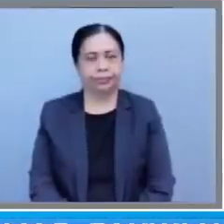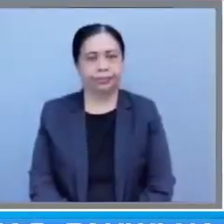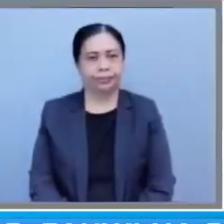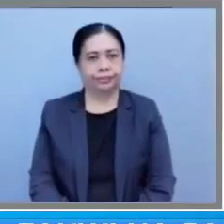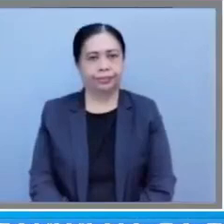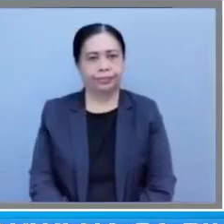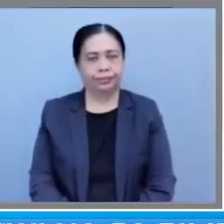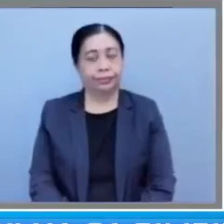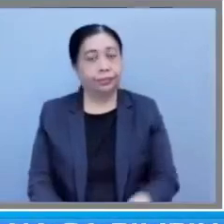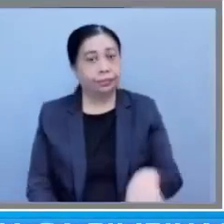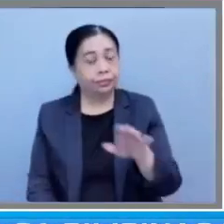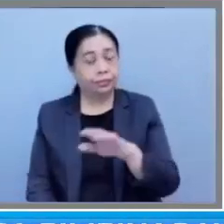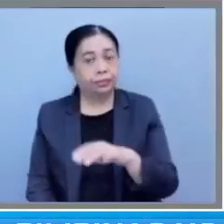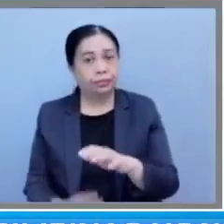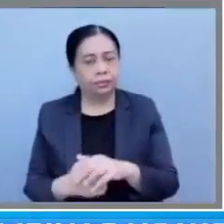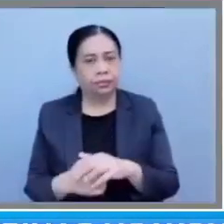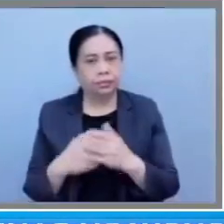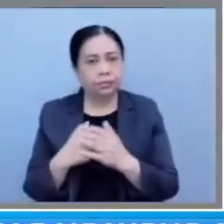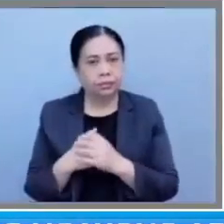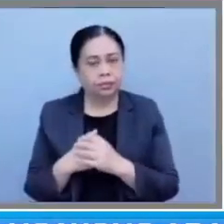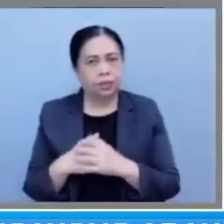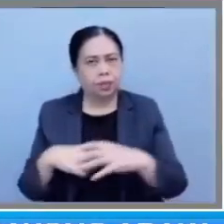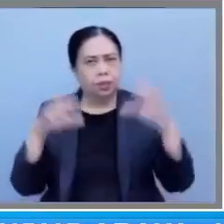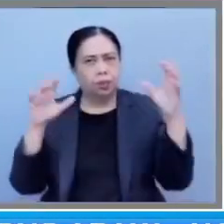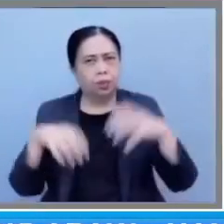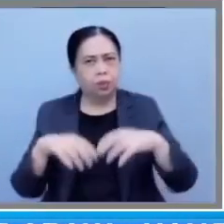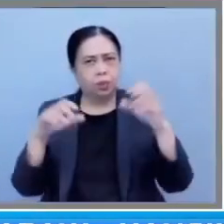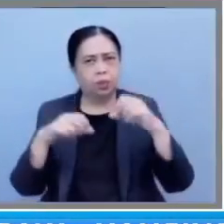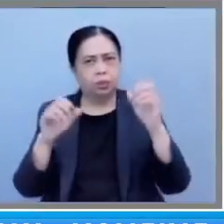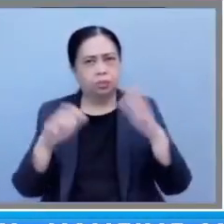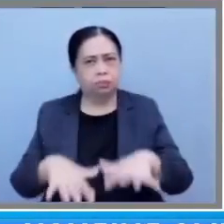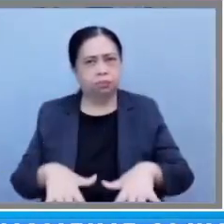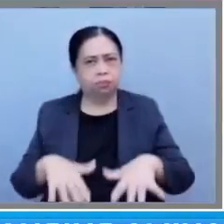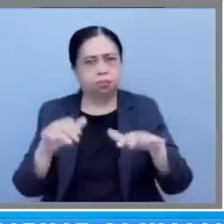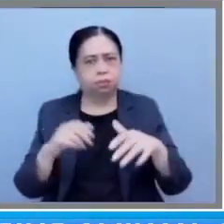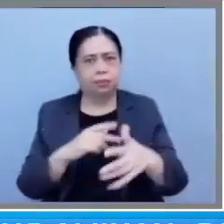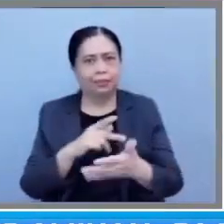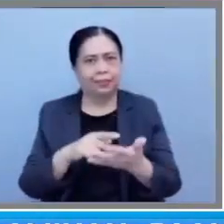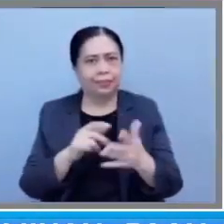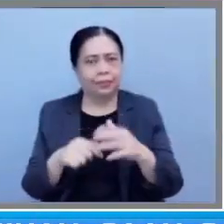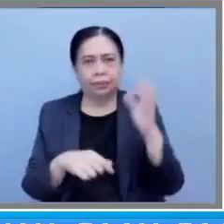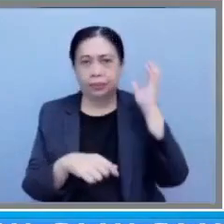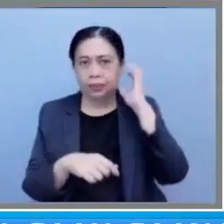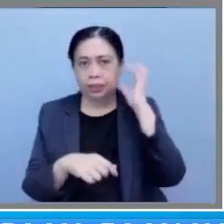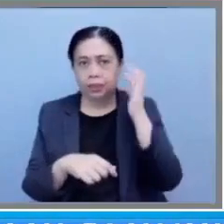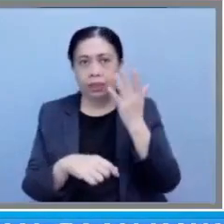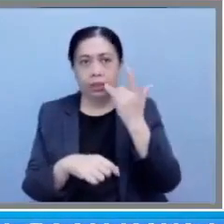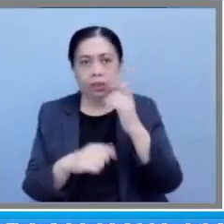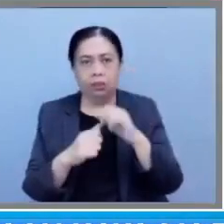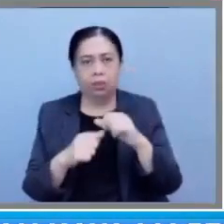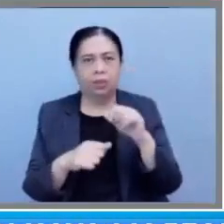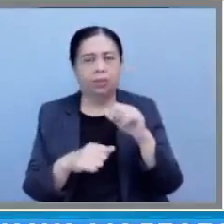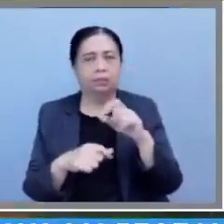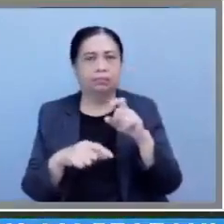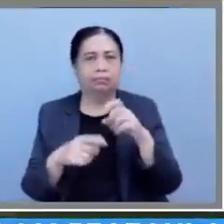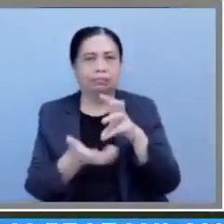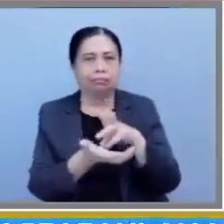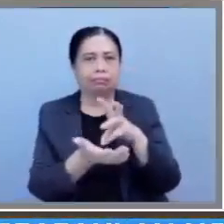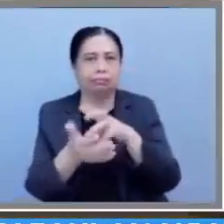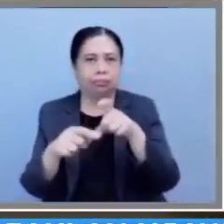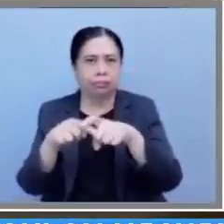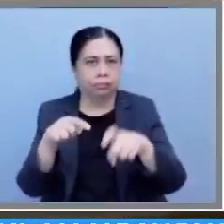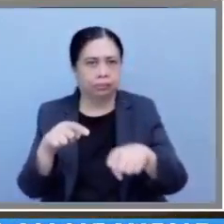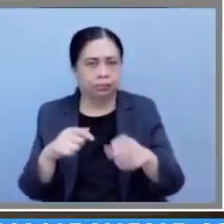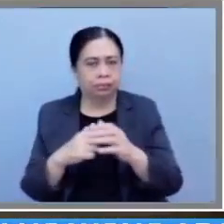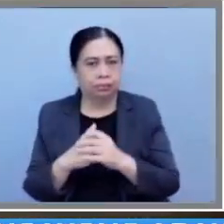Mga kabalita, inulan ng husto at nalubog sa baha ang ilang bahagi ng Mindanao dahil sa mga local thunderstorm. Sa Tantangan,